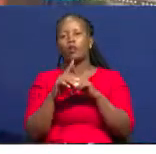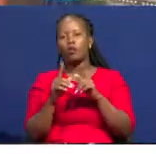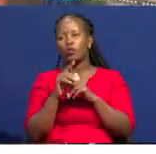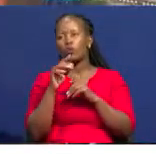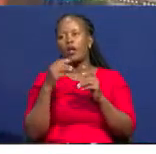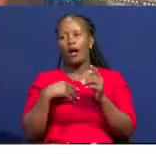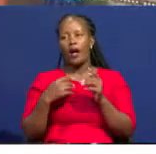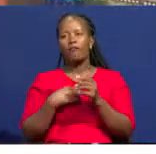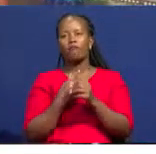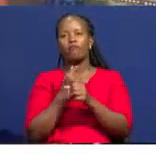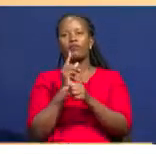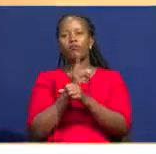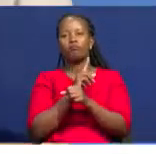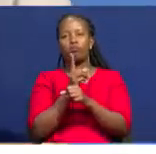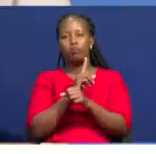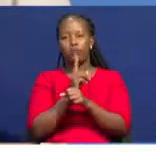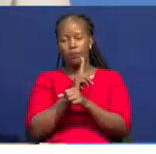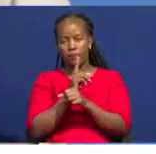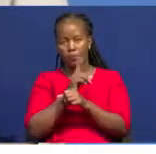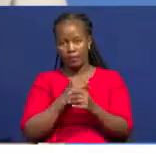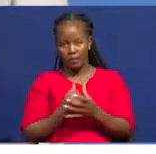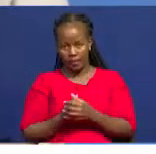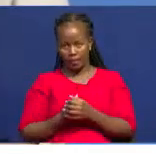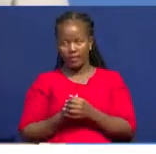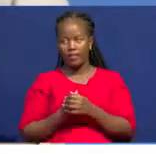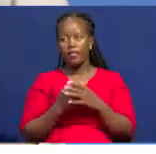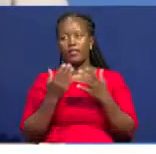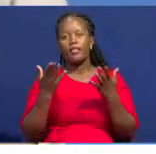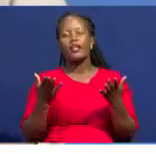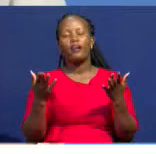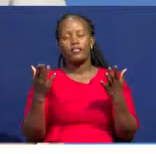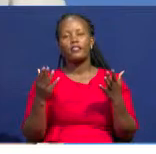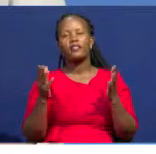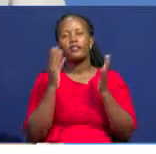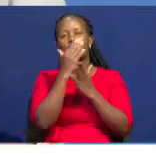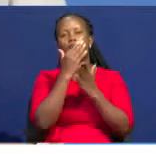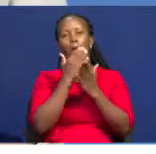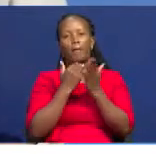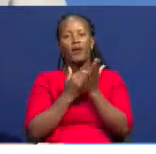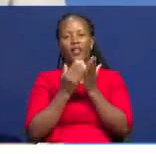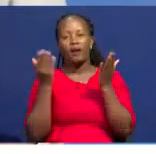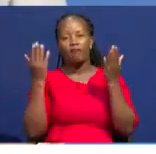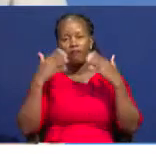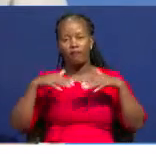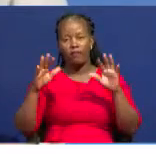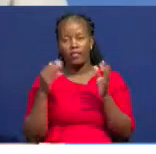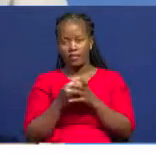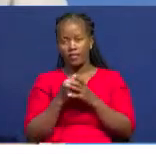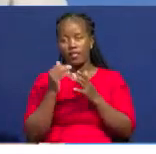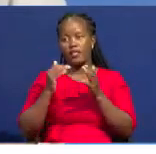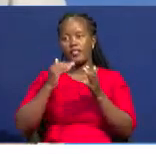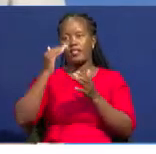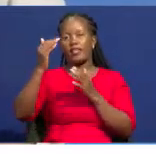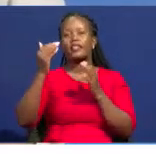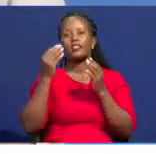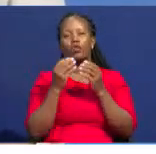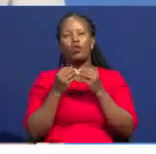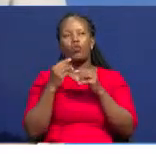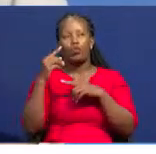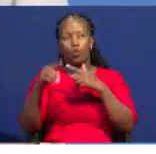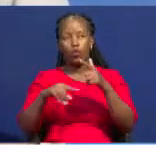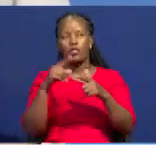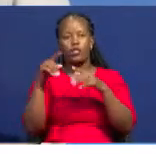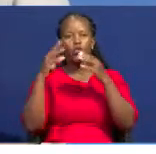mishumaa ndani ya taa. Haya, kwa leo kipindi hiki kinaishia hapa. Katika kipindi kijacho